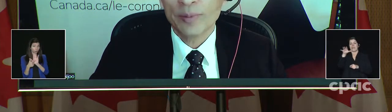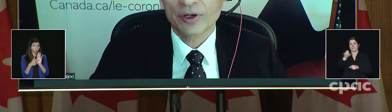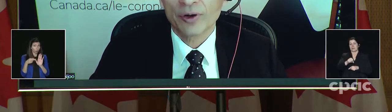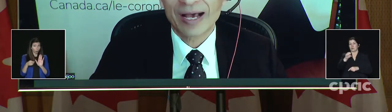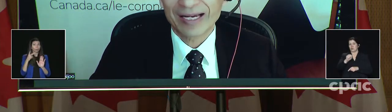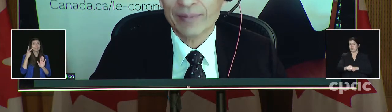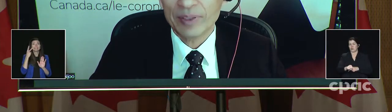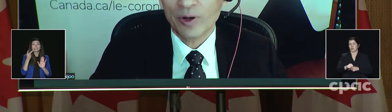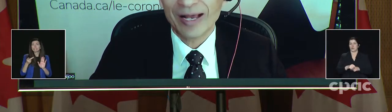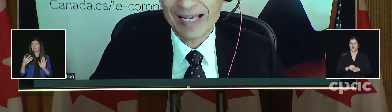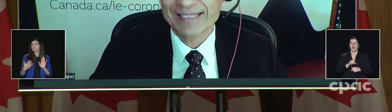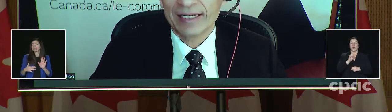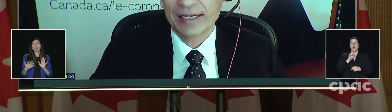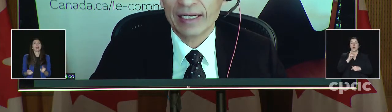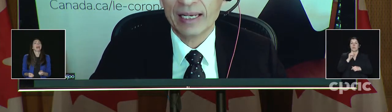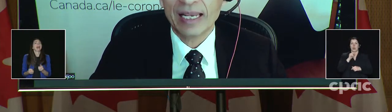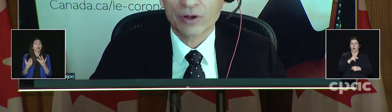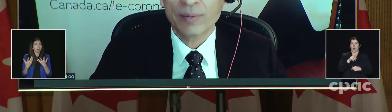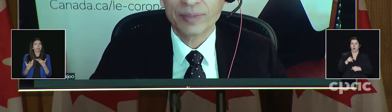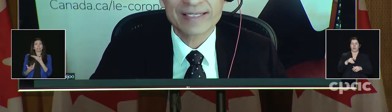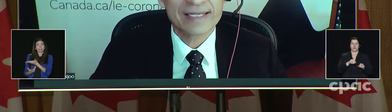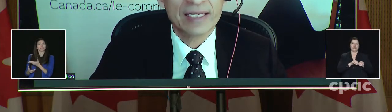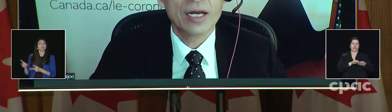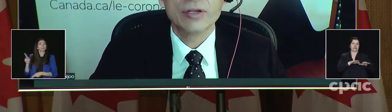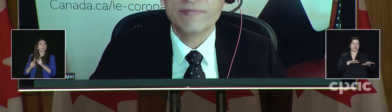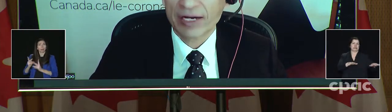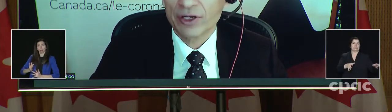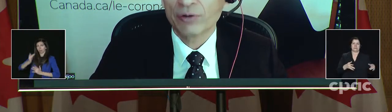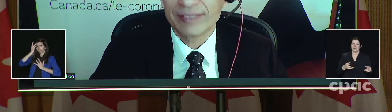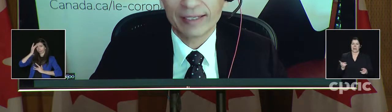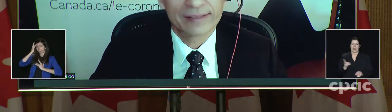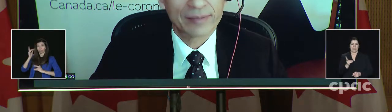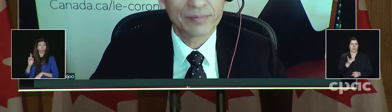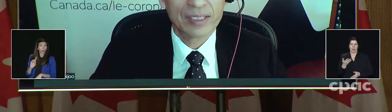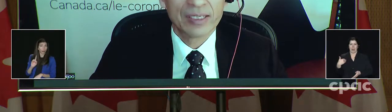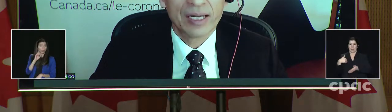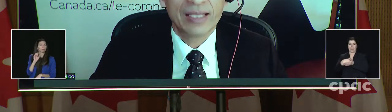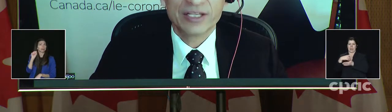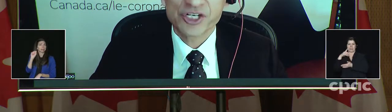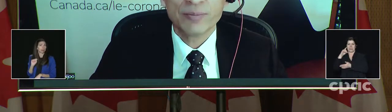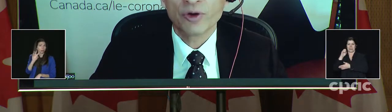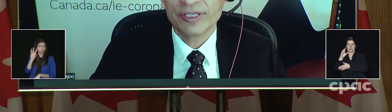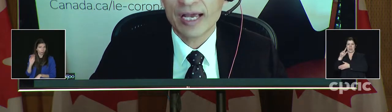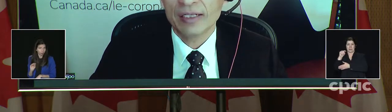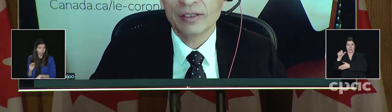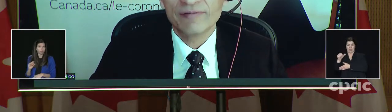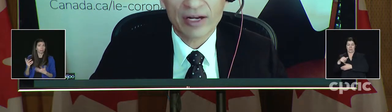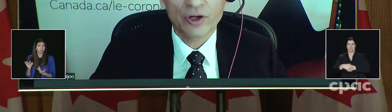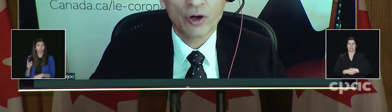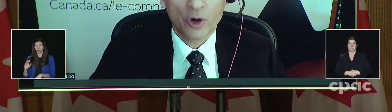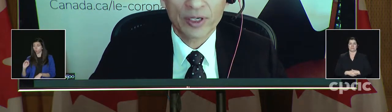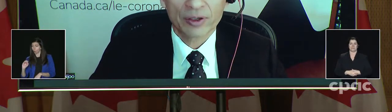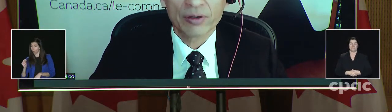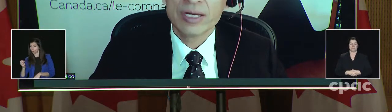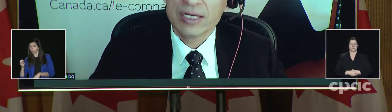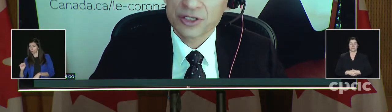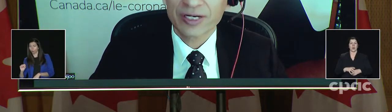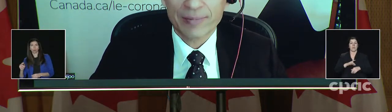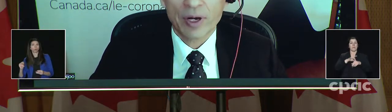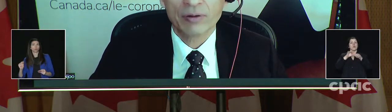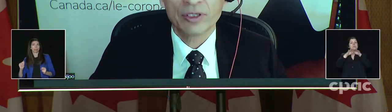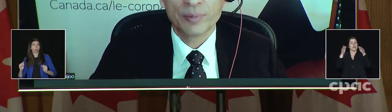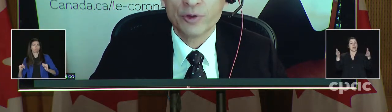car Omicron a rapidement accéléré et remplacé le variant Delta. À l'échelle mondiale, le variant Omicron